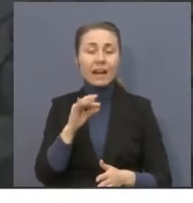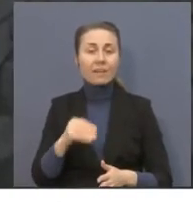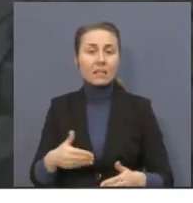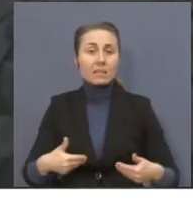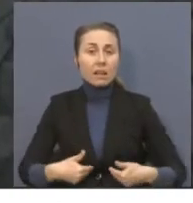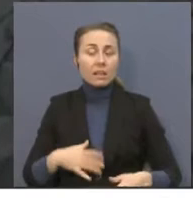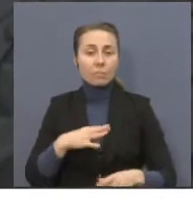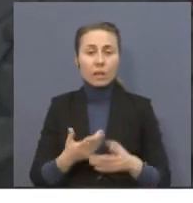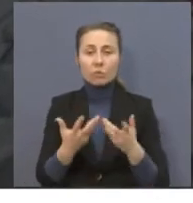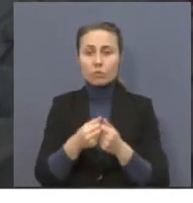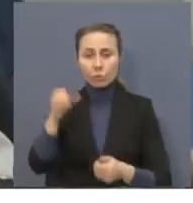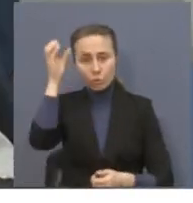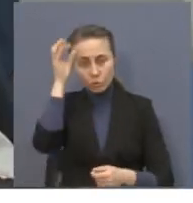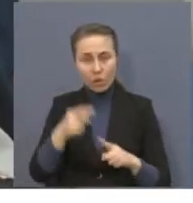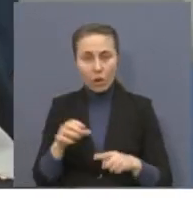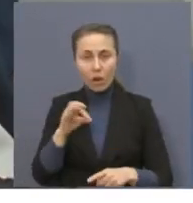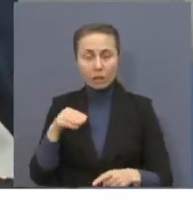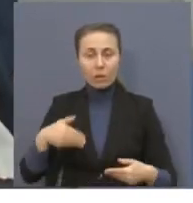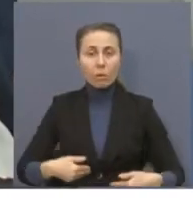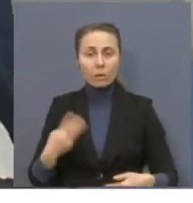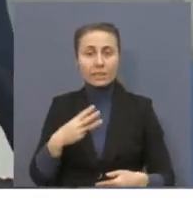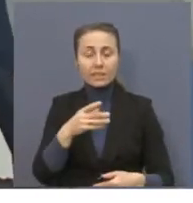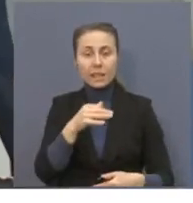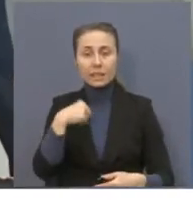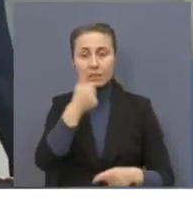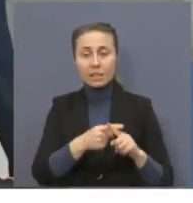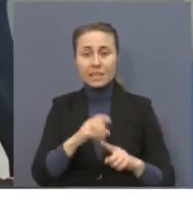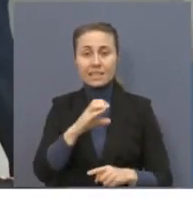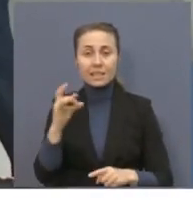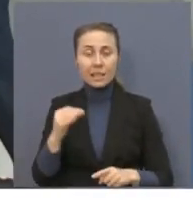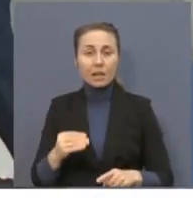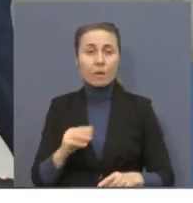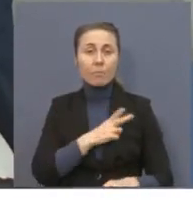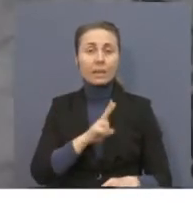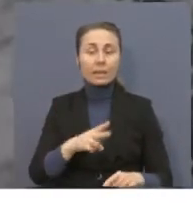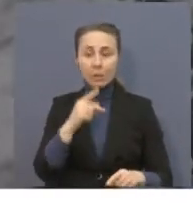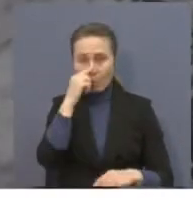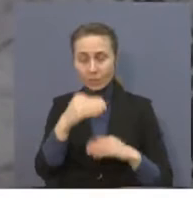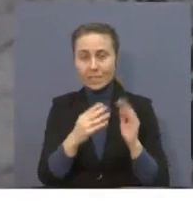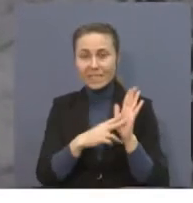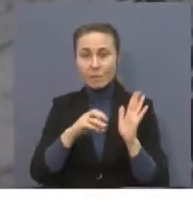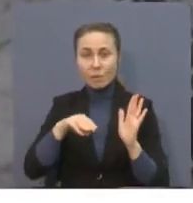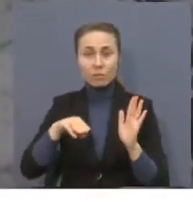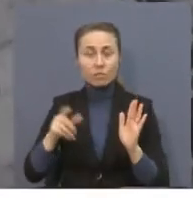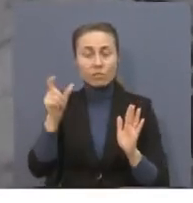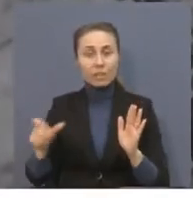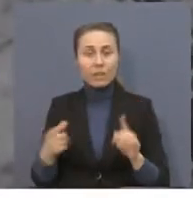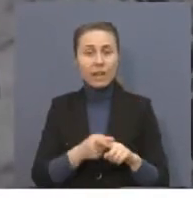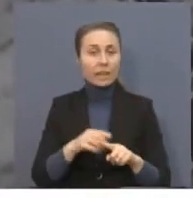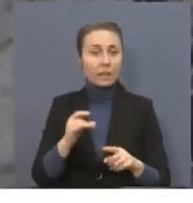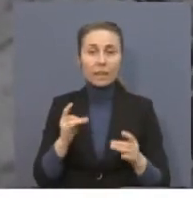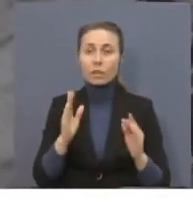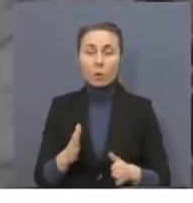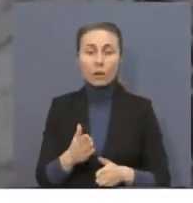голодали. По подсчетам ученых, от голода 30-х годов в Советском Союзе погибло более 7 миллионов человек. Следовательно, это не покушение только на